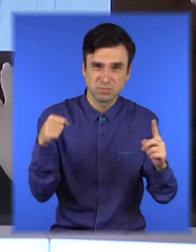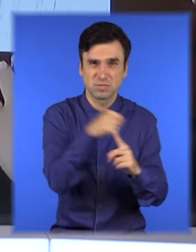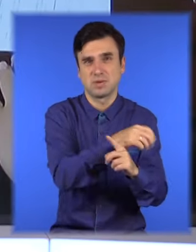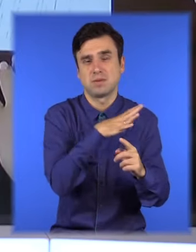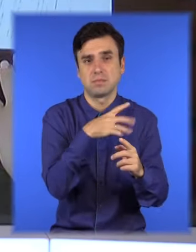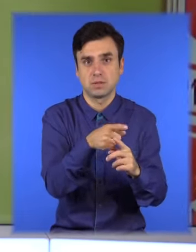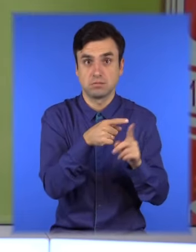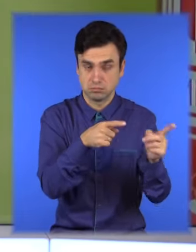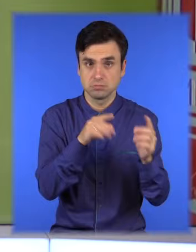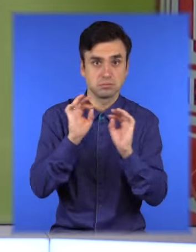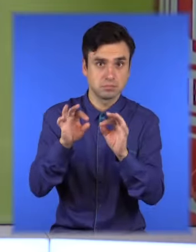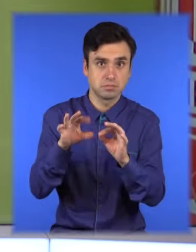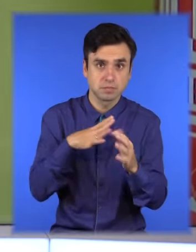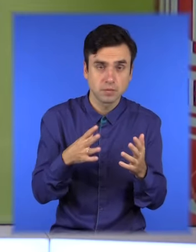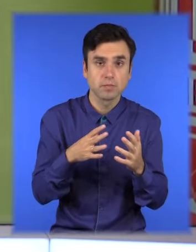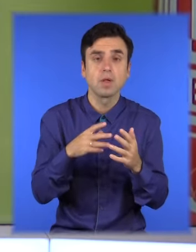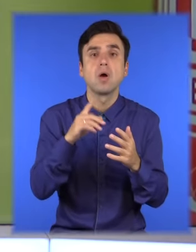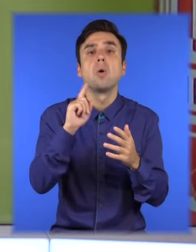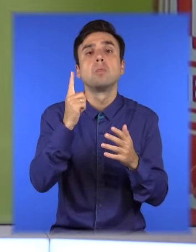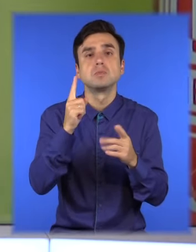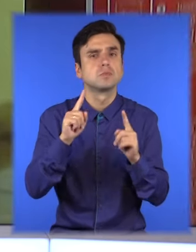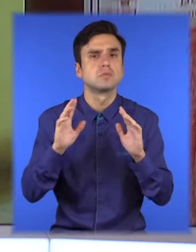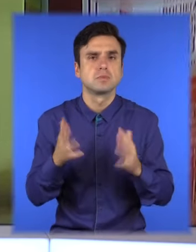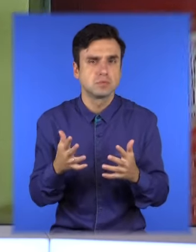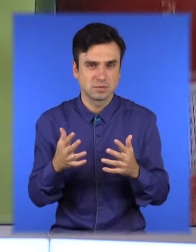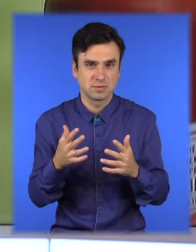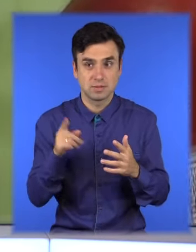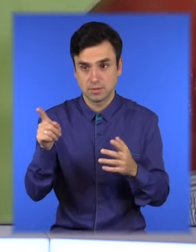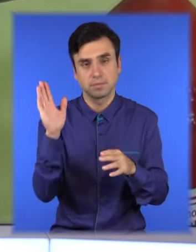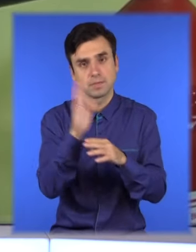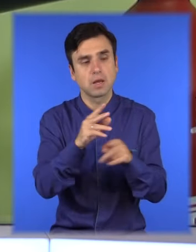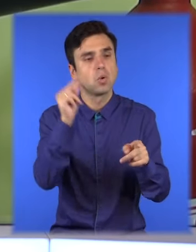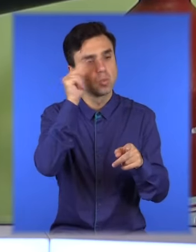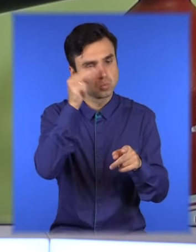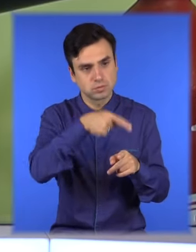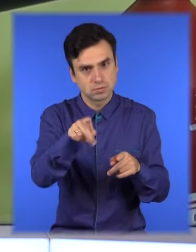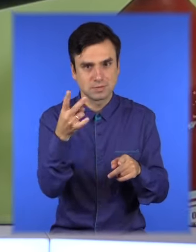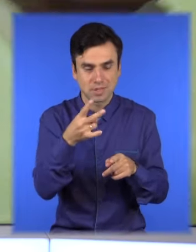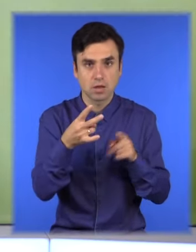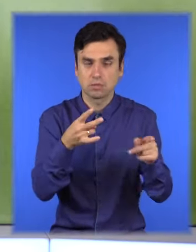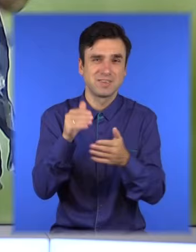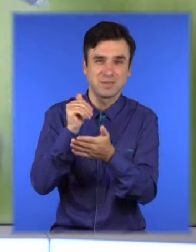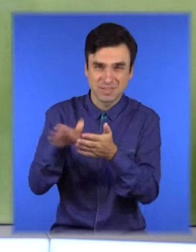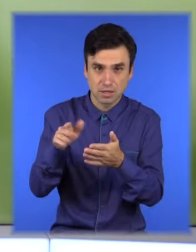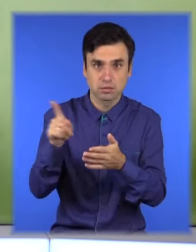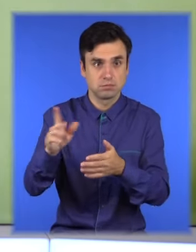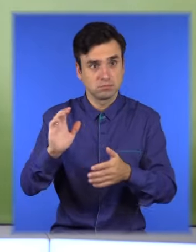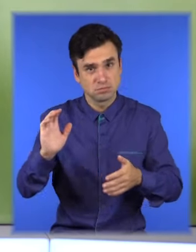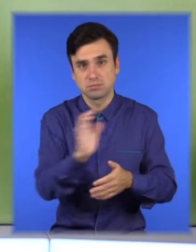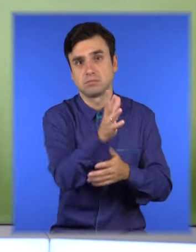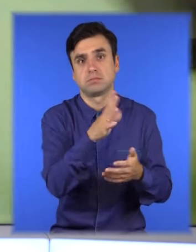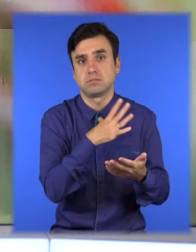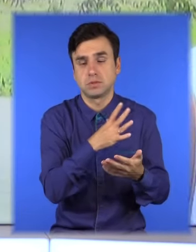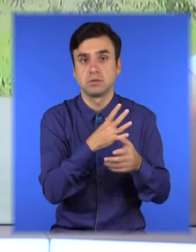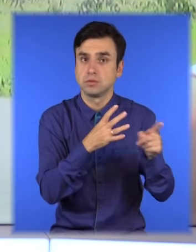проходити навчання, за що, по суті, отримала стусана. Одразу викликала поліцію, написала заяву, проте вже хоче її